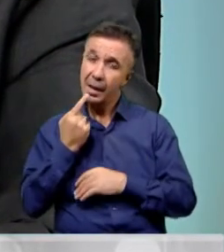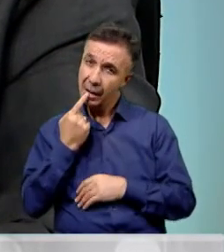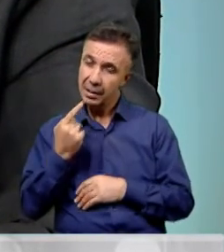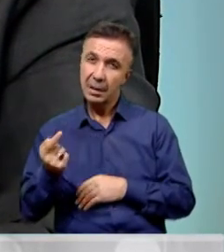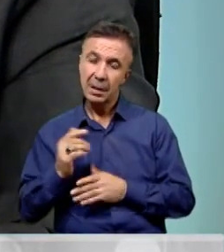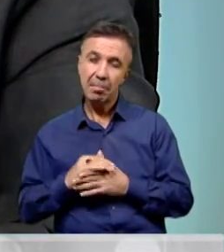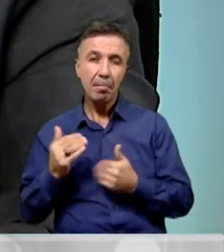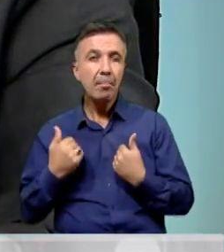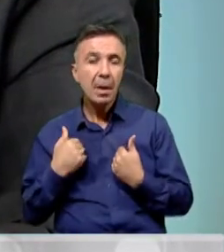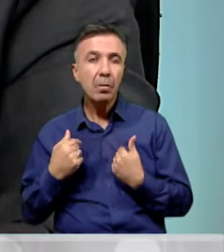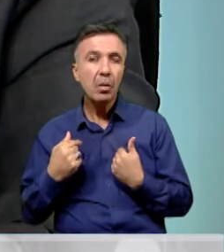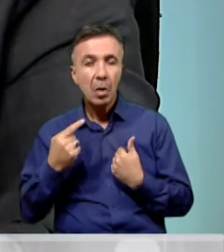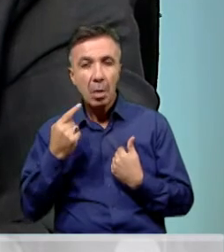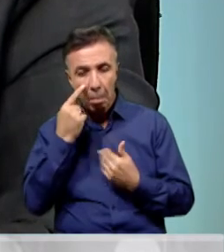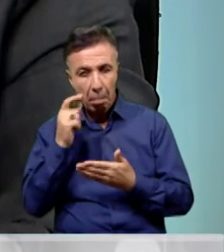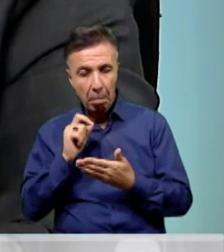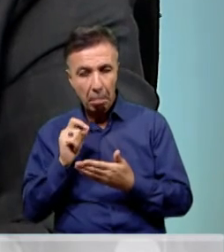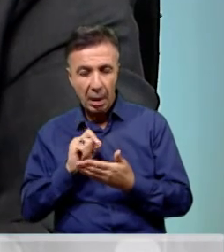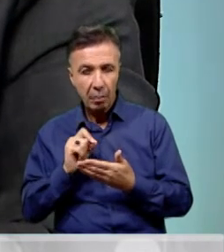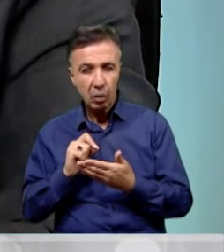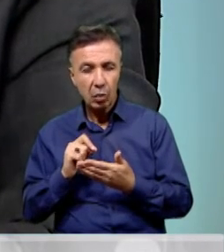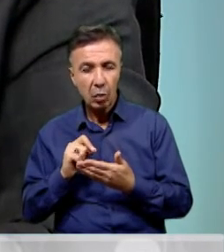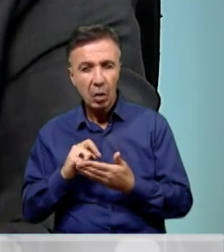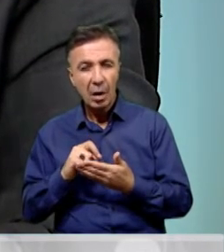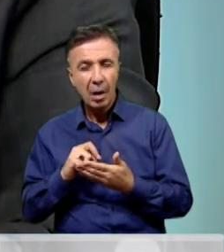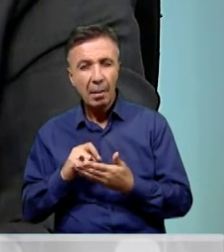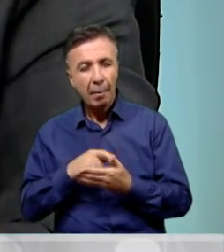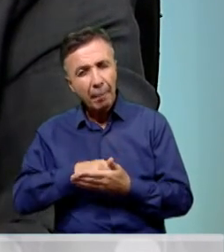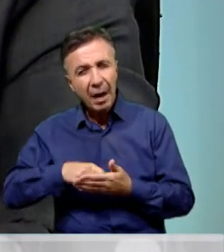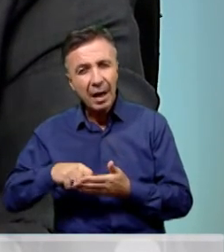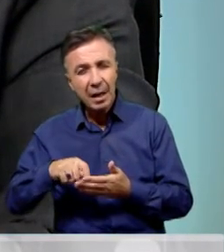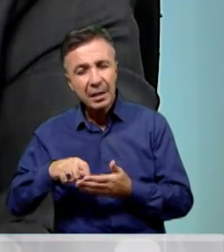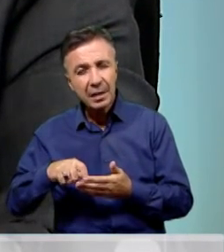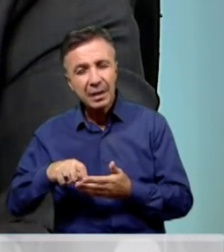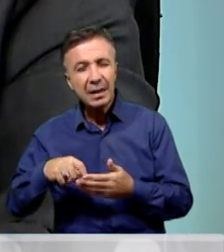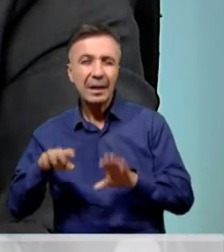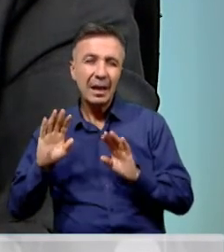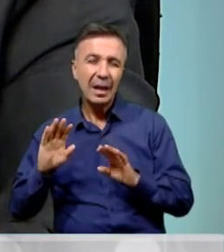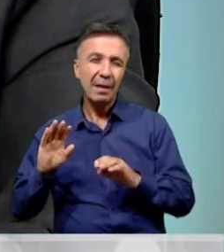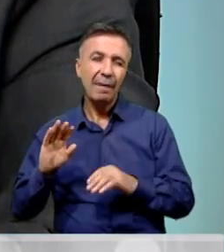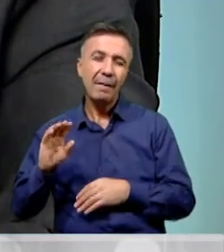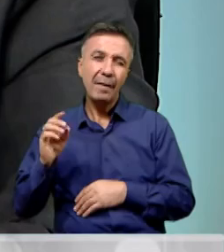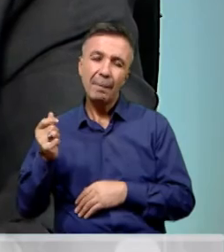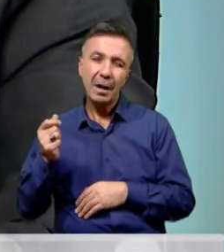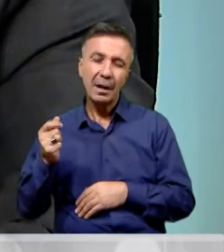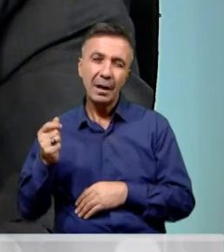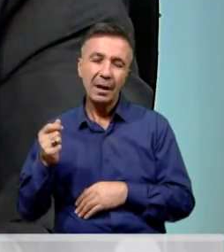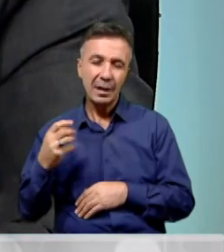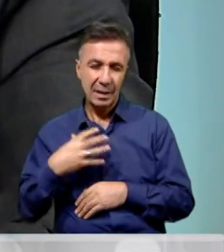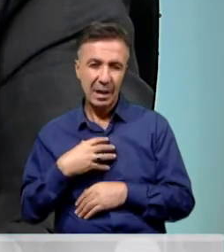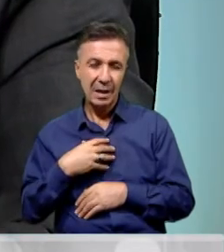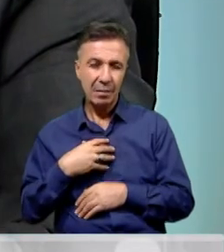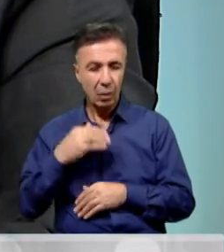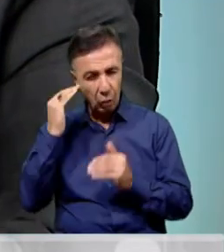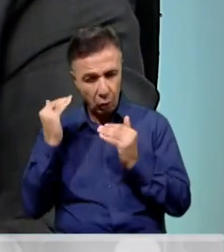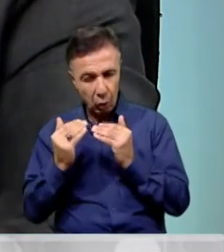efendim ben bu memur maaşı falan değil de Eee ben e fiyatları kendim uygun bir zamanda belirleyeceğim falan